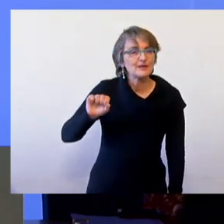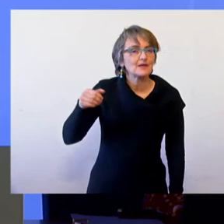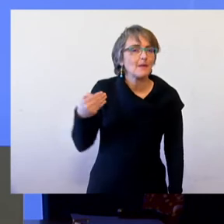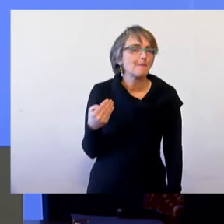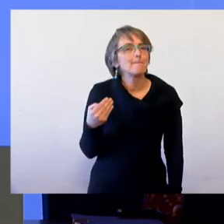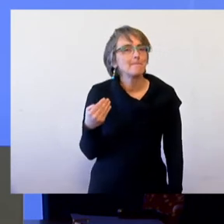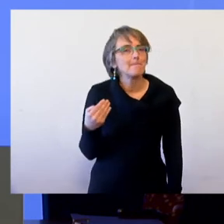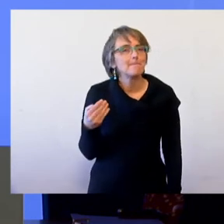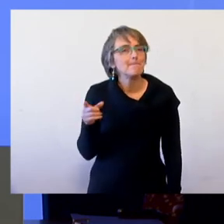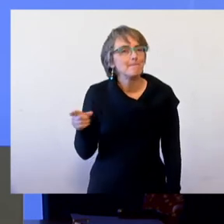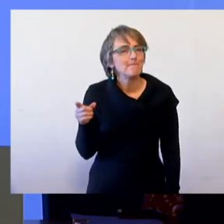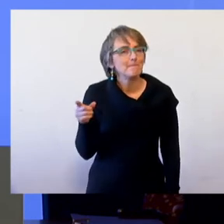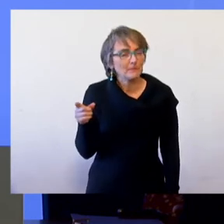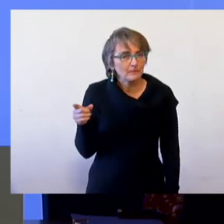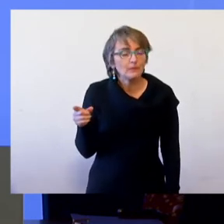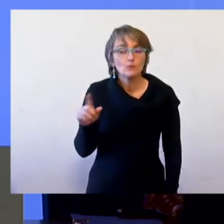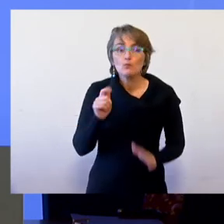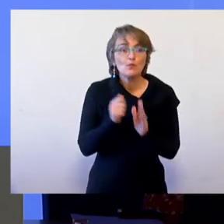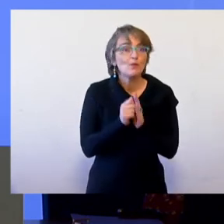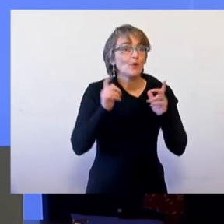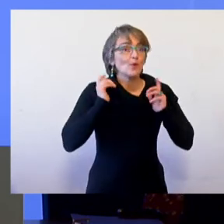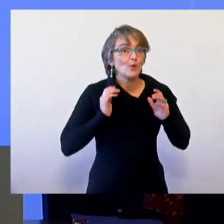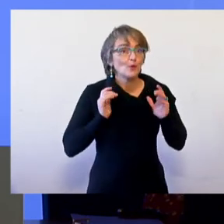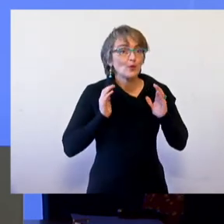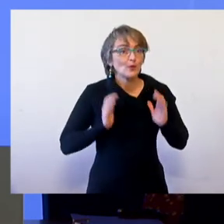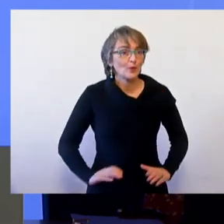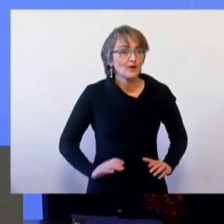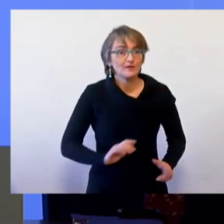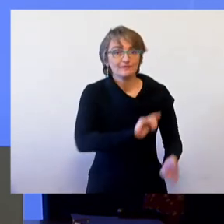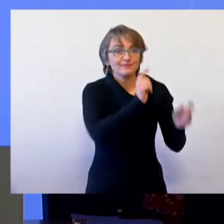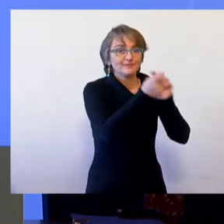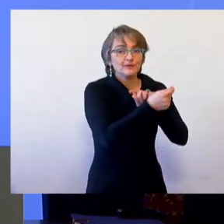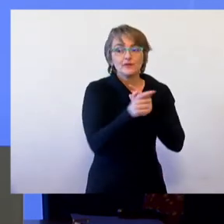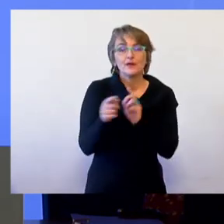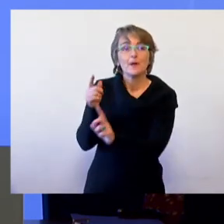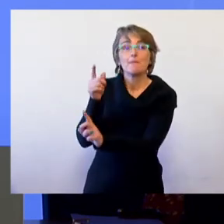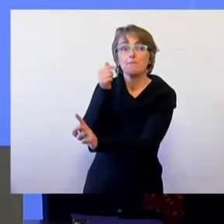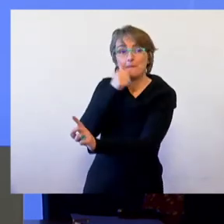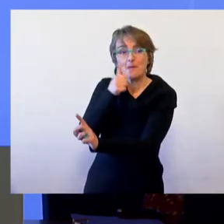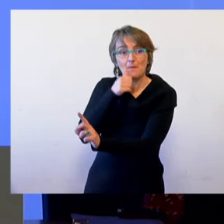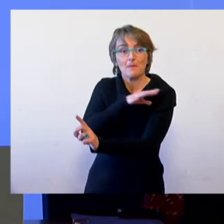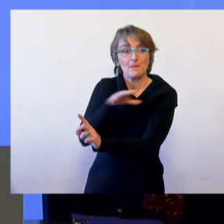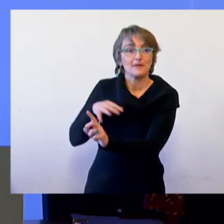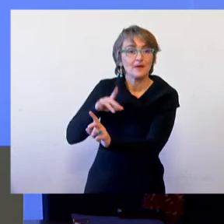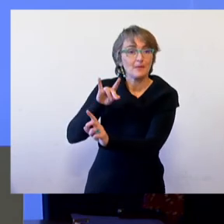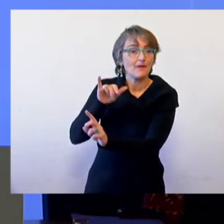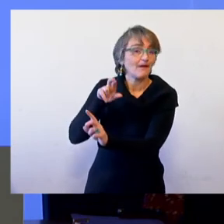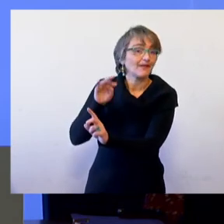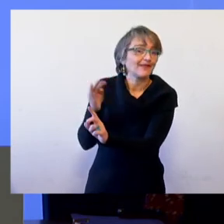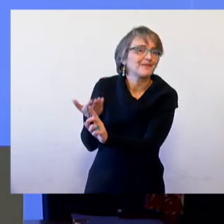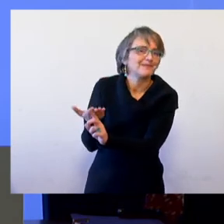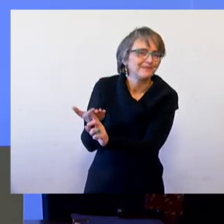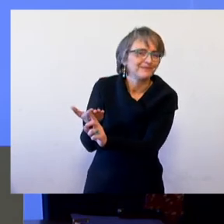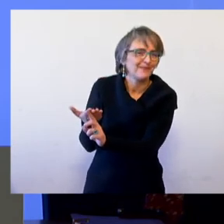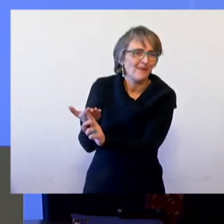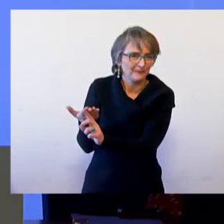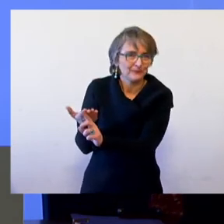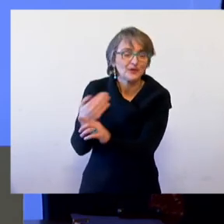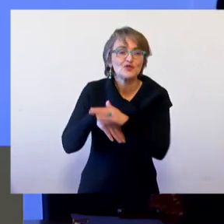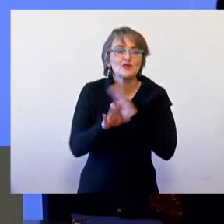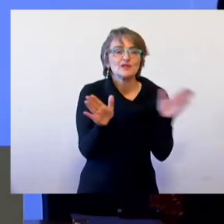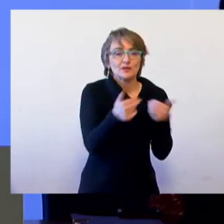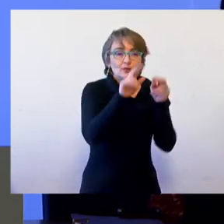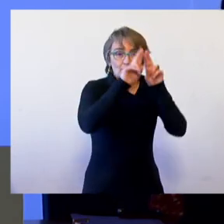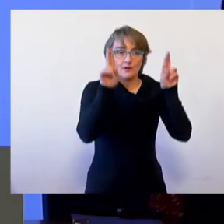quand le collège a été transformé, fils de Madame Hart, puisqu'il était à proximité, dans la section